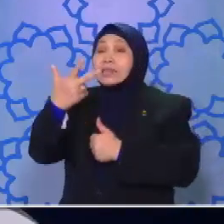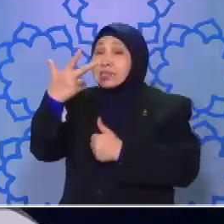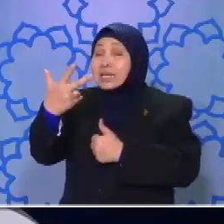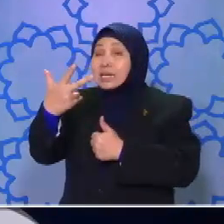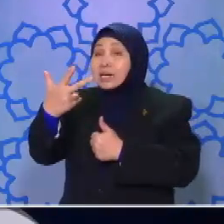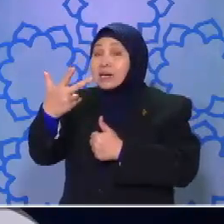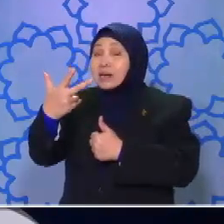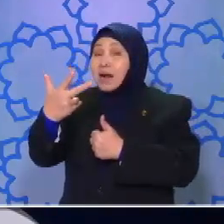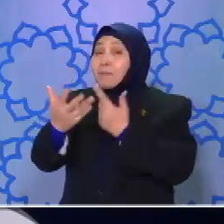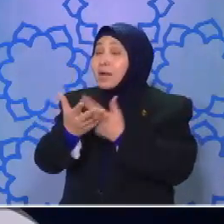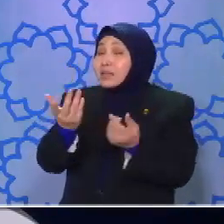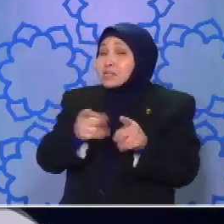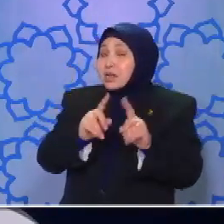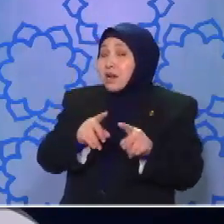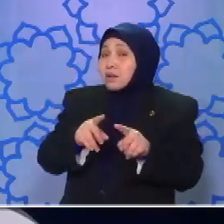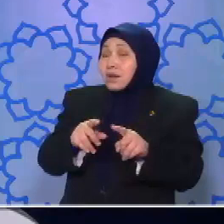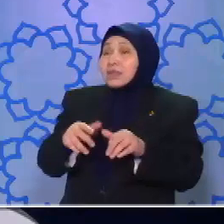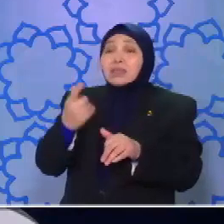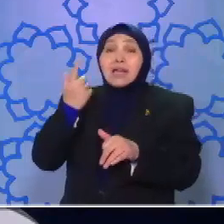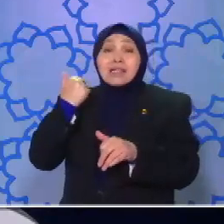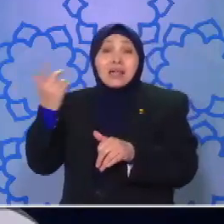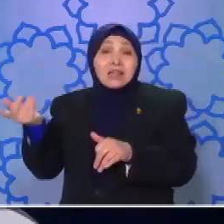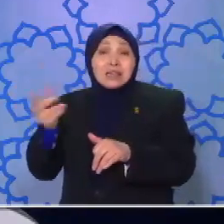peristiwa yang kamu tak dapat bersabar